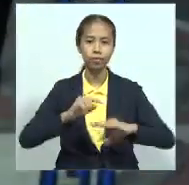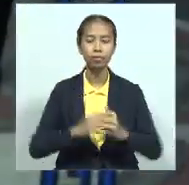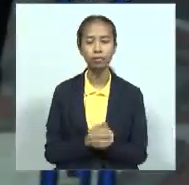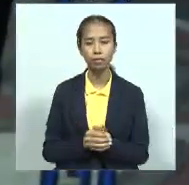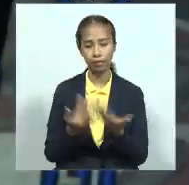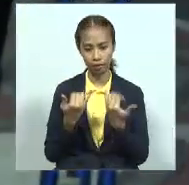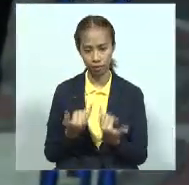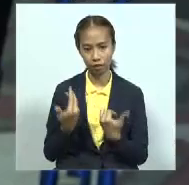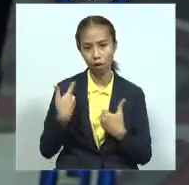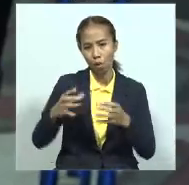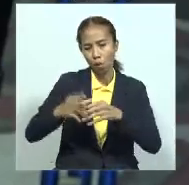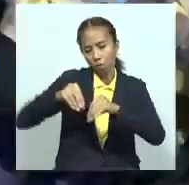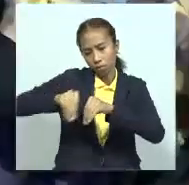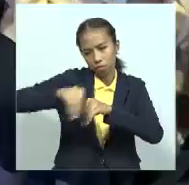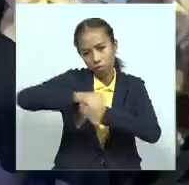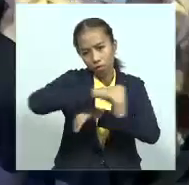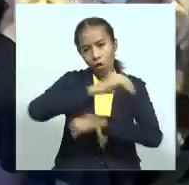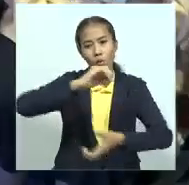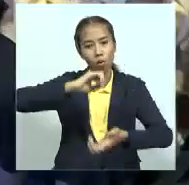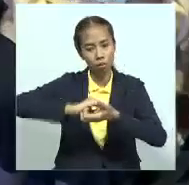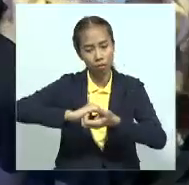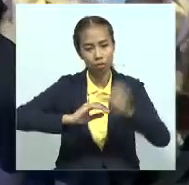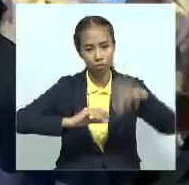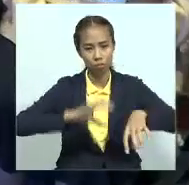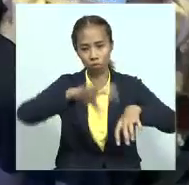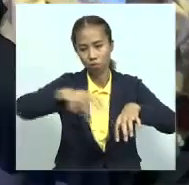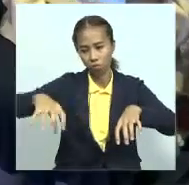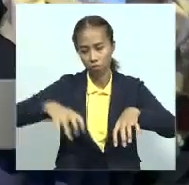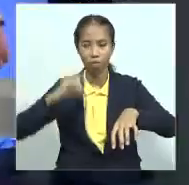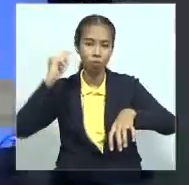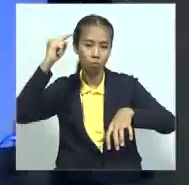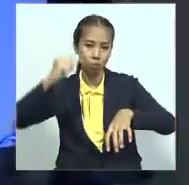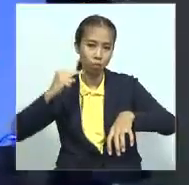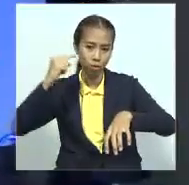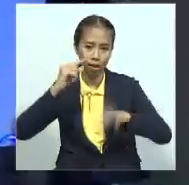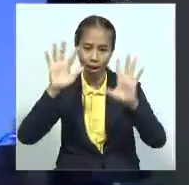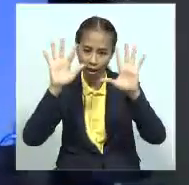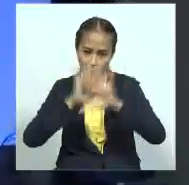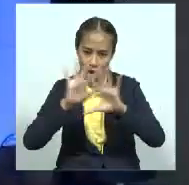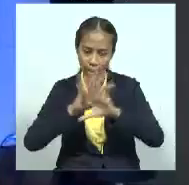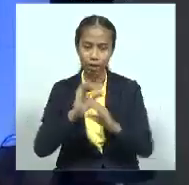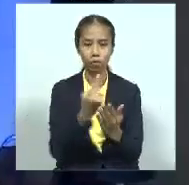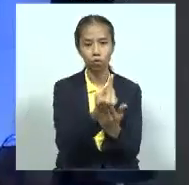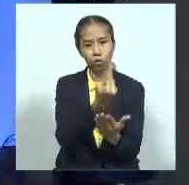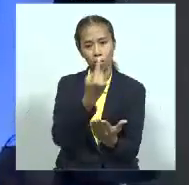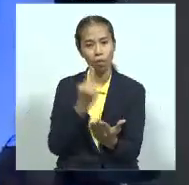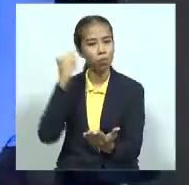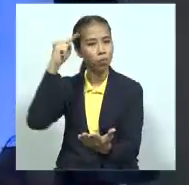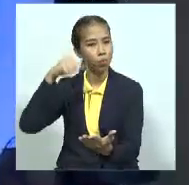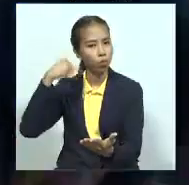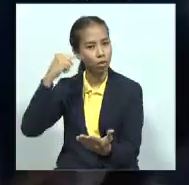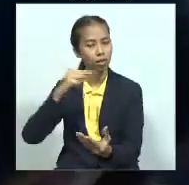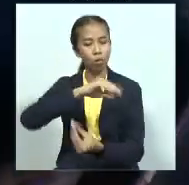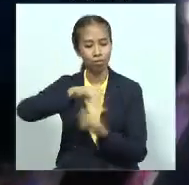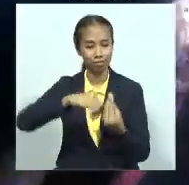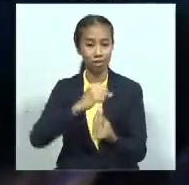อกจากนี้ยังเป็นเครือข่ายกลไกความร่วมมือระหว่างองค์กรของสตรีที่มีลักษณะคล้ายกับการเป็นตัวแทนของสตรีในภาค